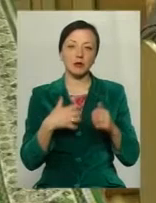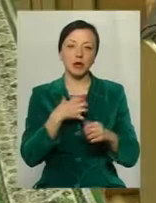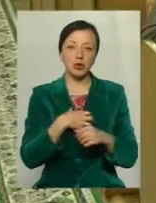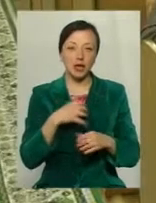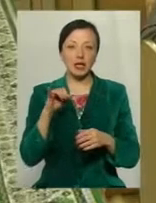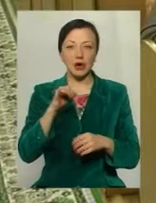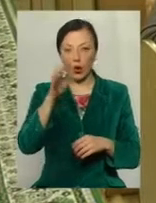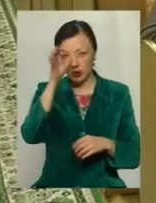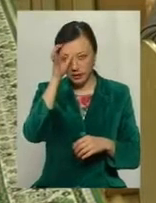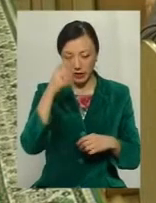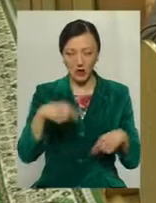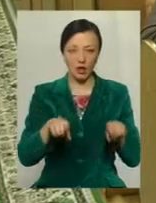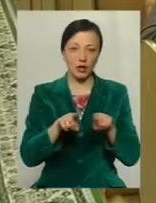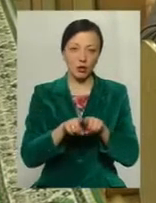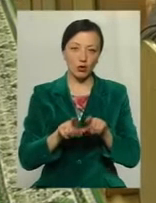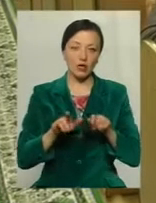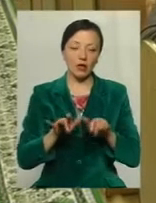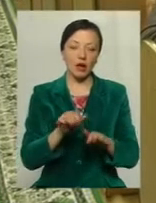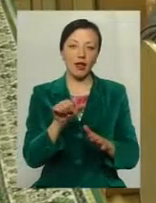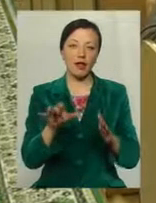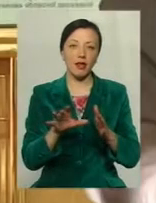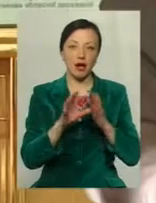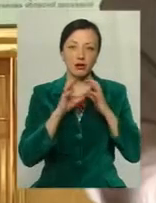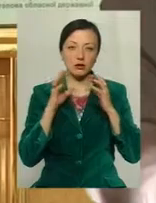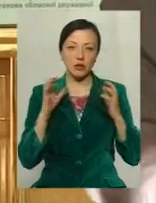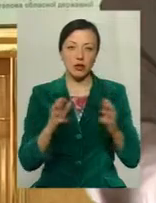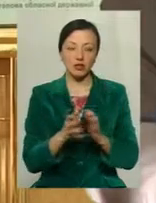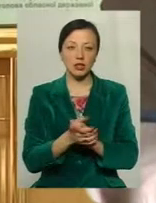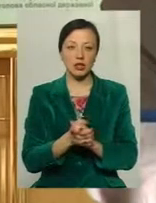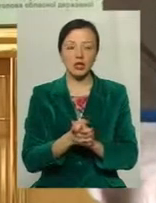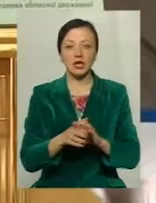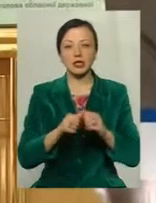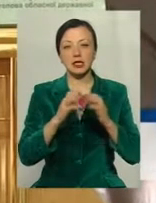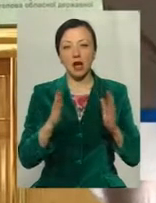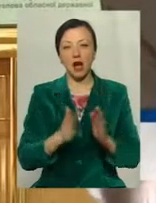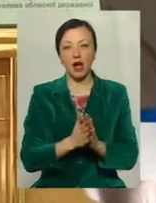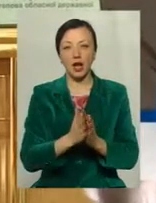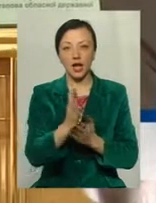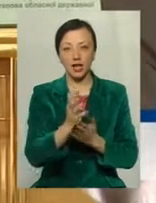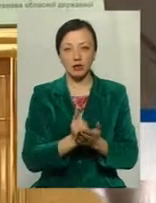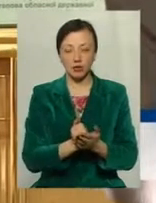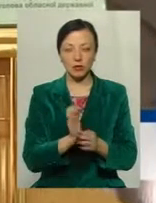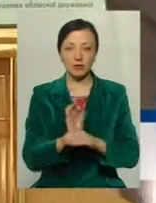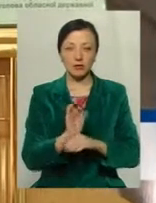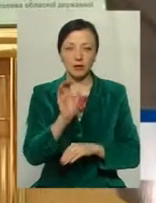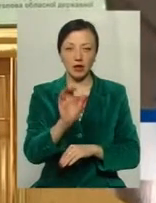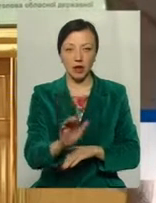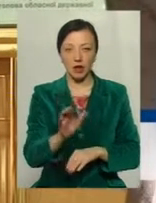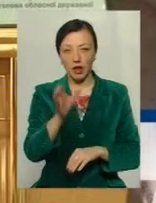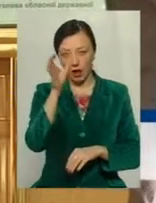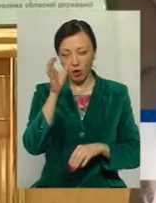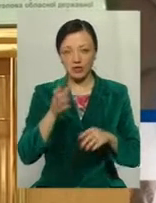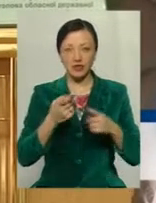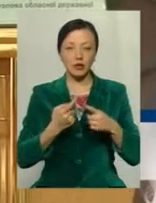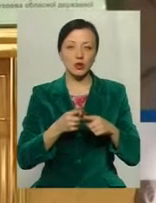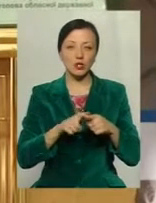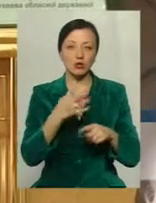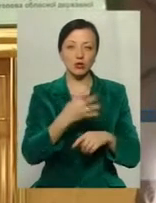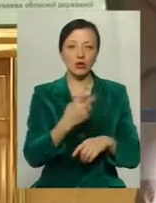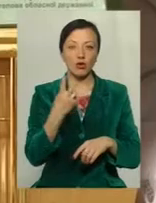області. Загальний обсяг коштів, який направляється додатково на охорону здоров'я, 94,1 мільйона гривень.